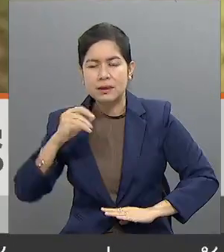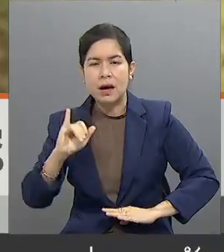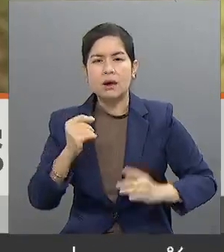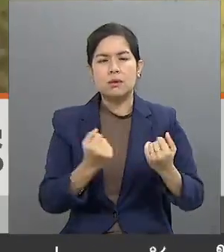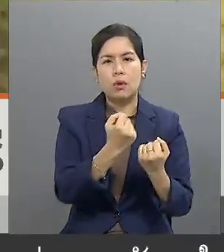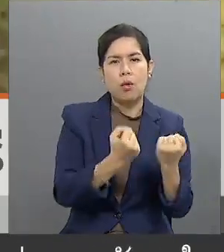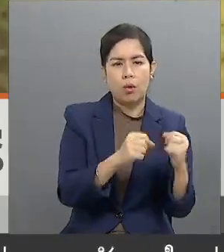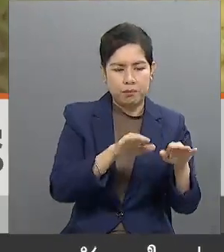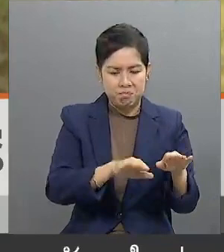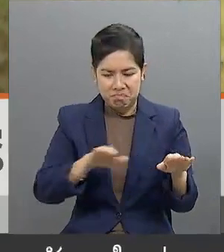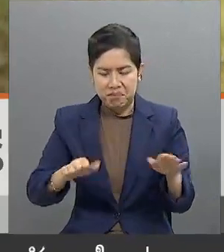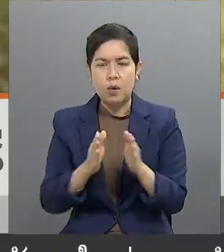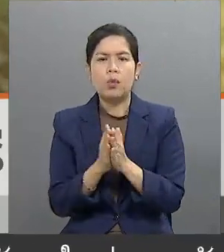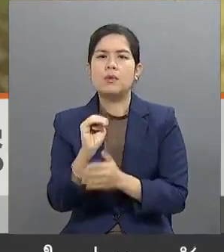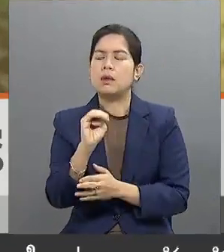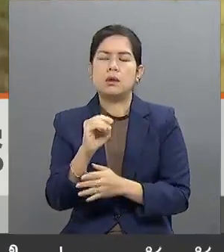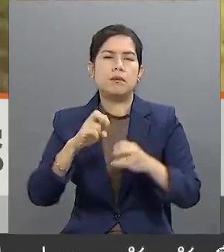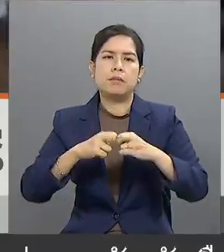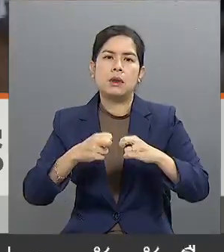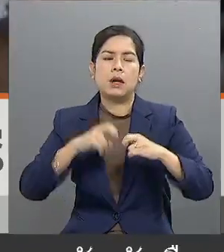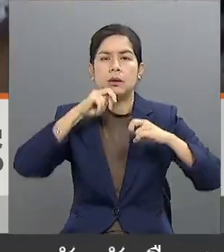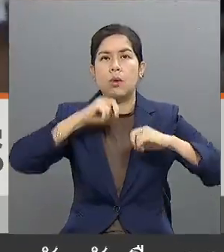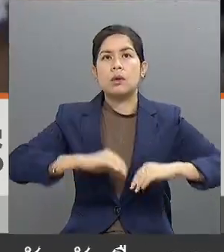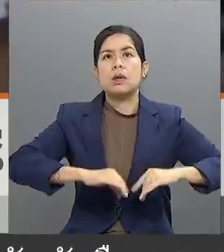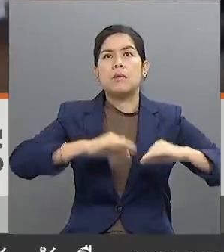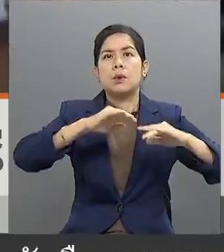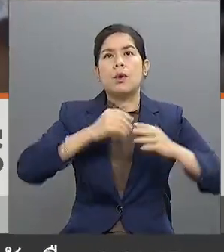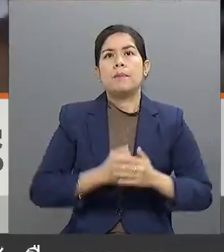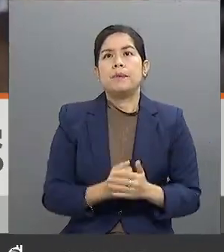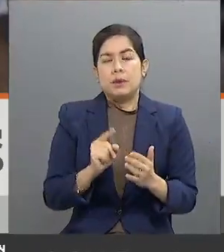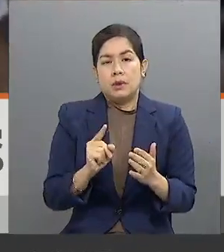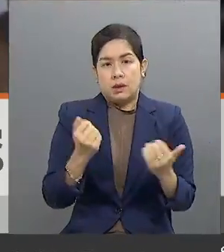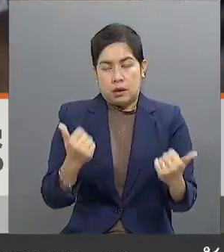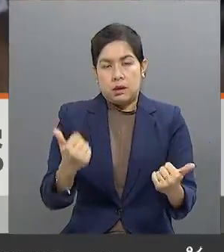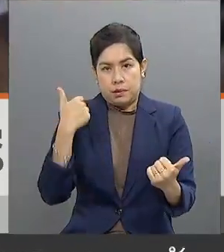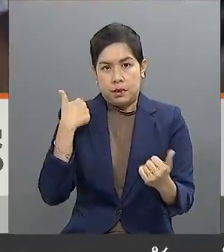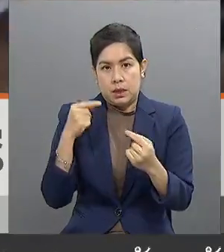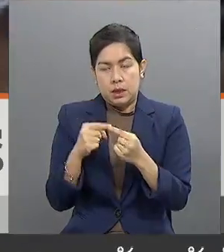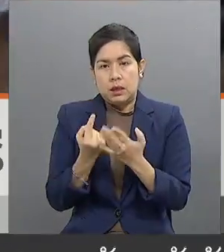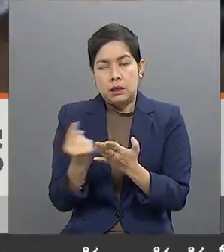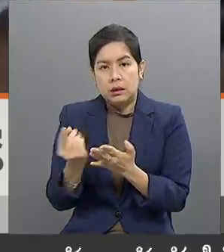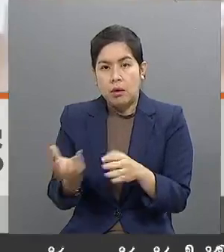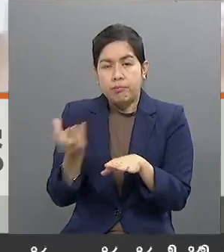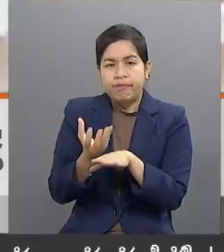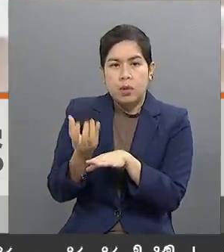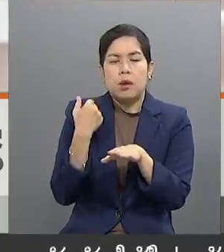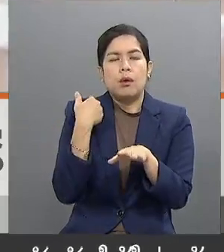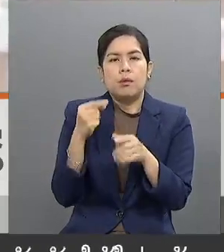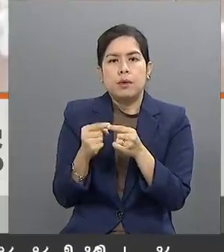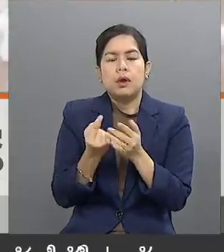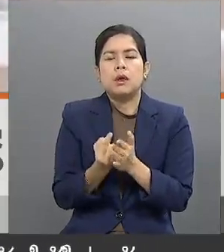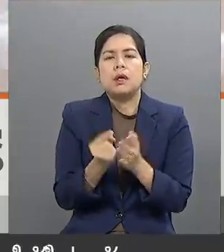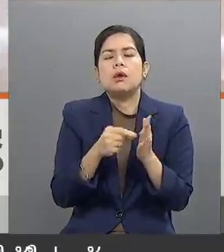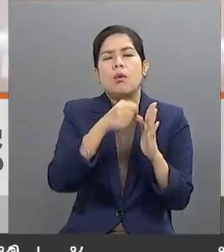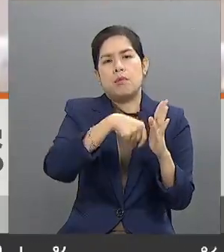จมอยู่ในน้ำเจ้าของรถพยายามติดต่อให้รถยกเข้ามาเคลื่อนย้ายเพื่อนำไปซ่อมขณะที่เจ้าหน้าที่ยังคงออกตามหาชาวบ้าน